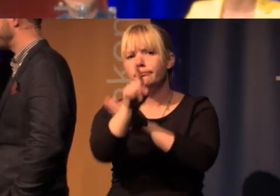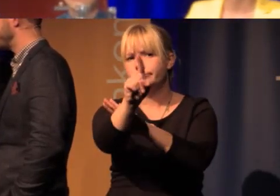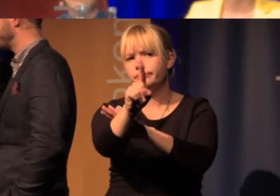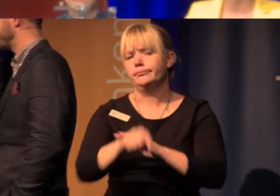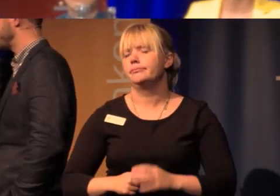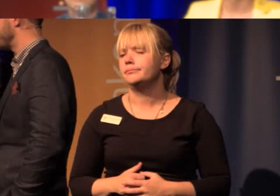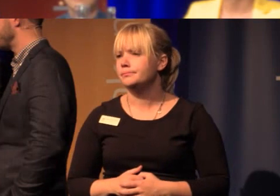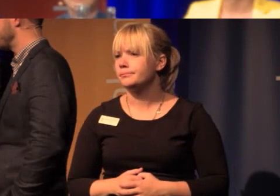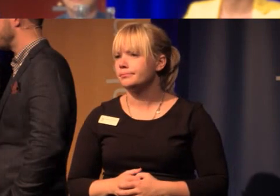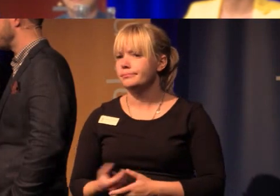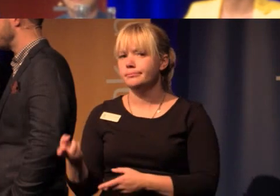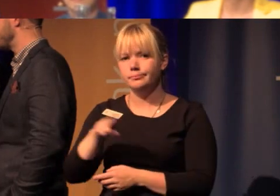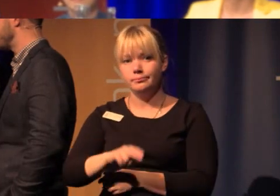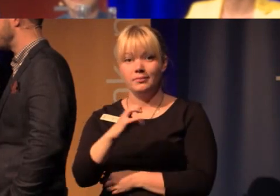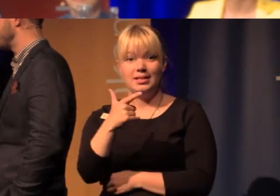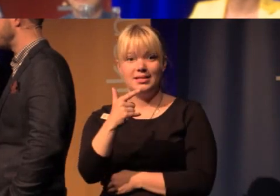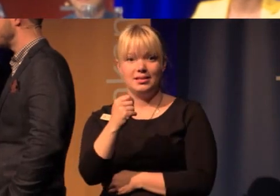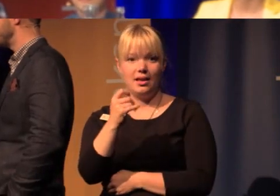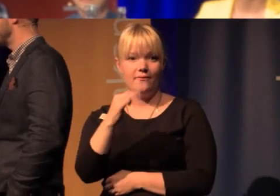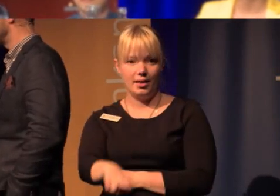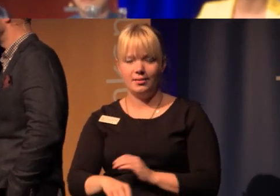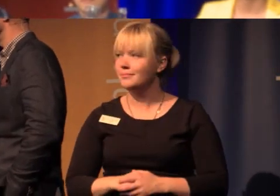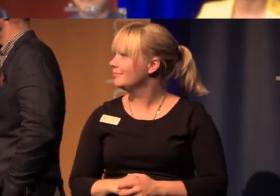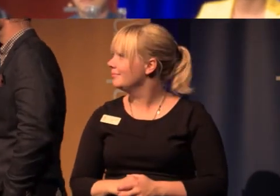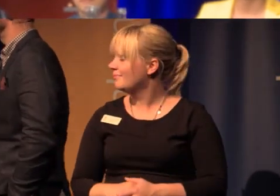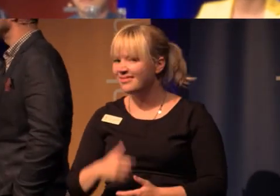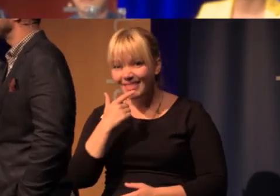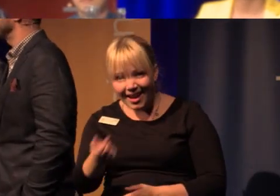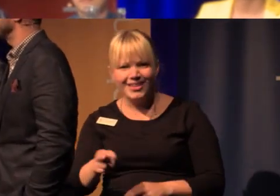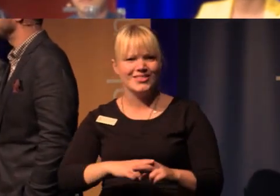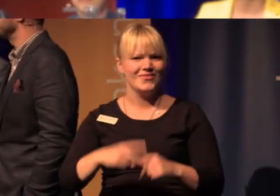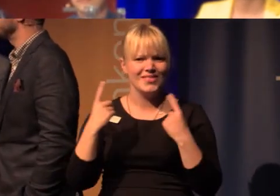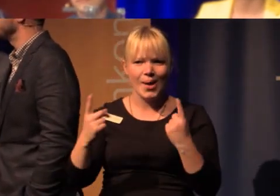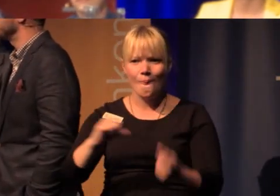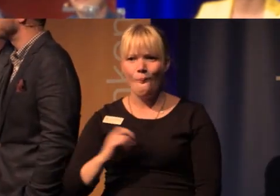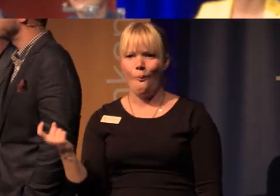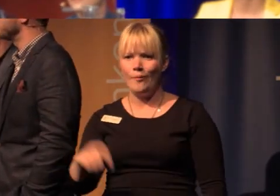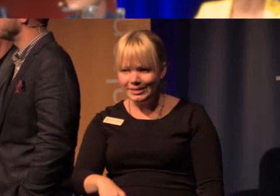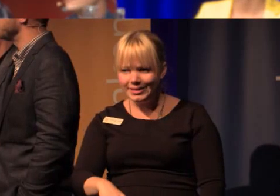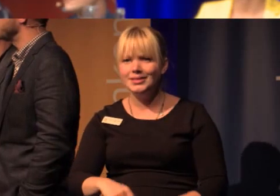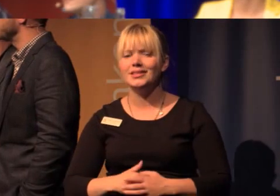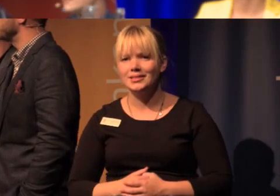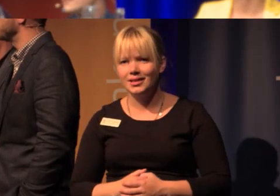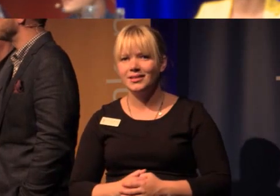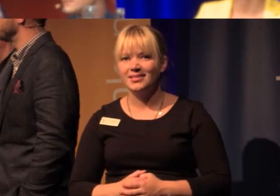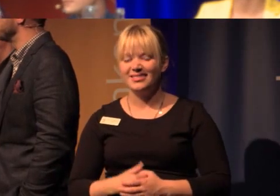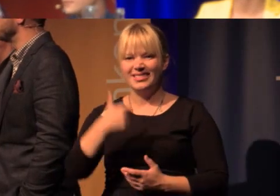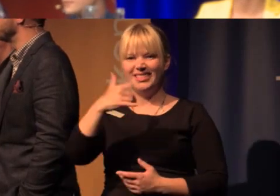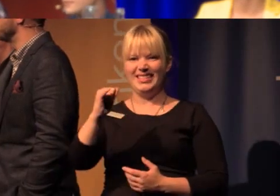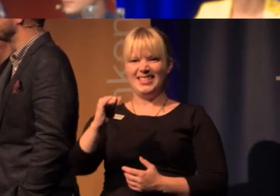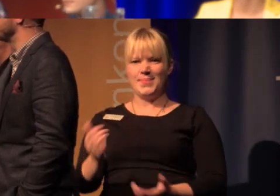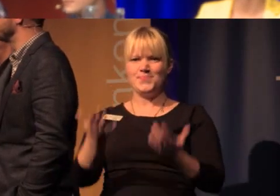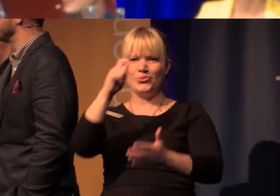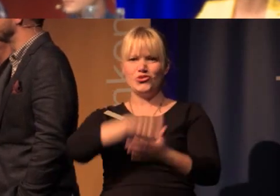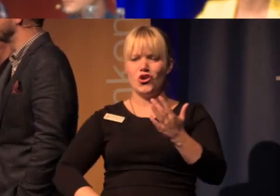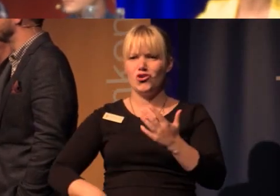Vi fortsätter med Stefan. Tack för det. Det känns fantastiskt roligt att vara här allra först och få börja den här tisdagen i Almedalen